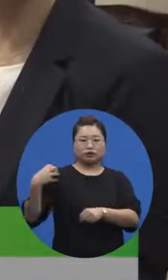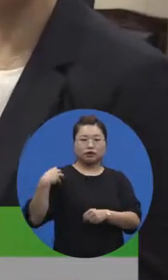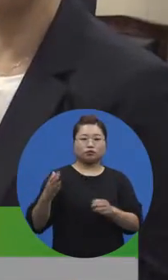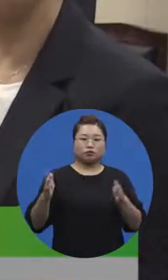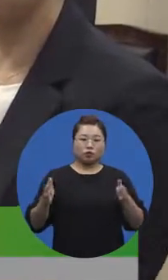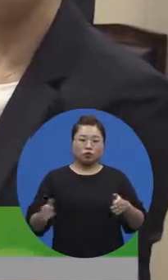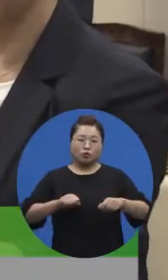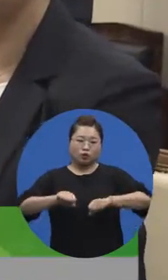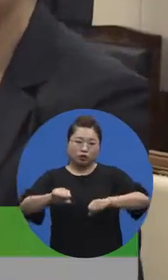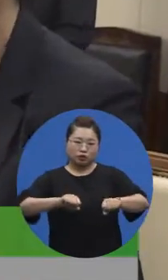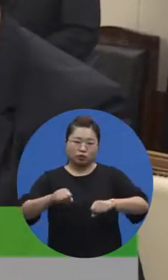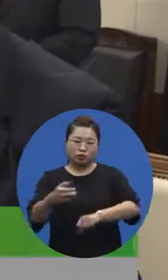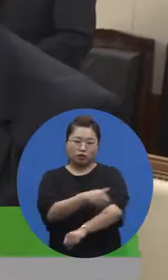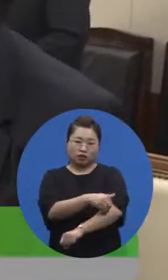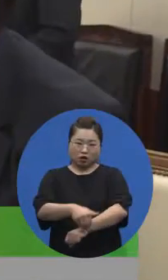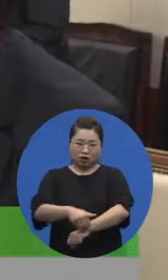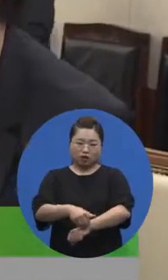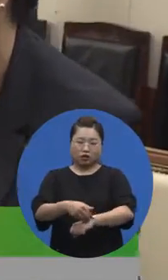동안 활동할 계획입니다.